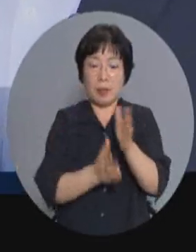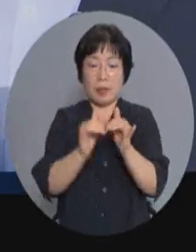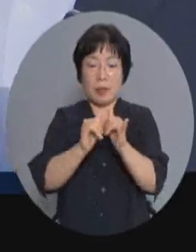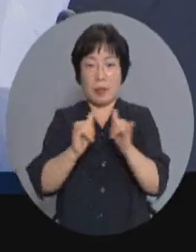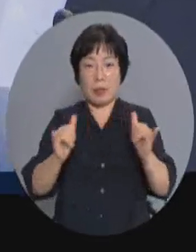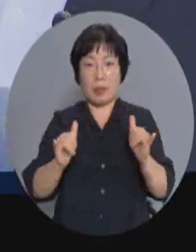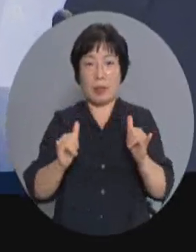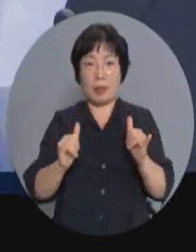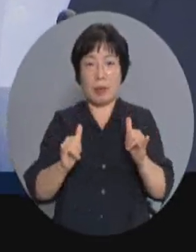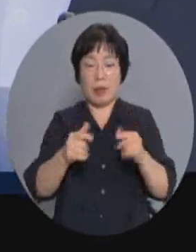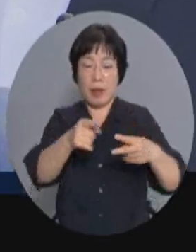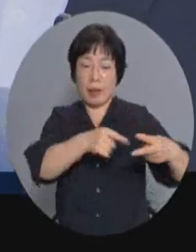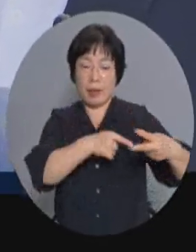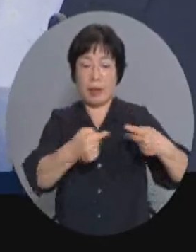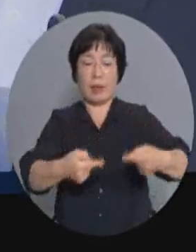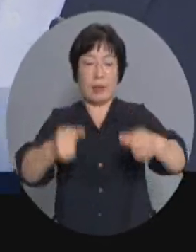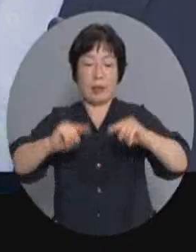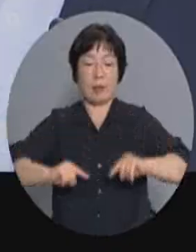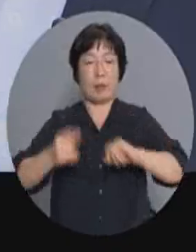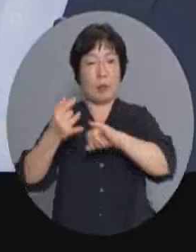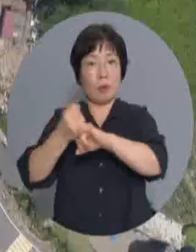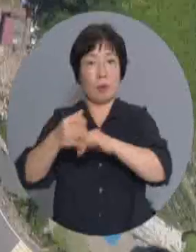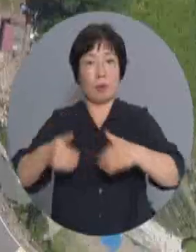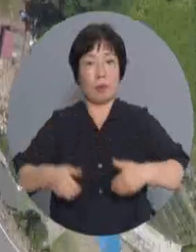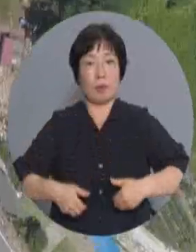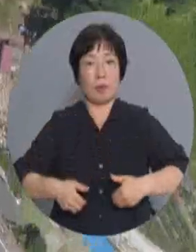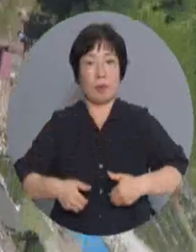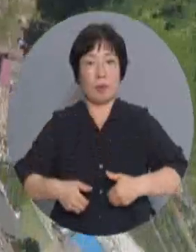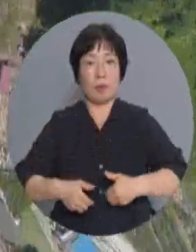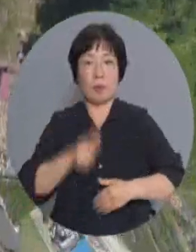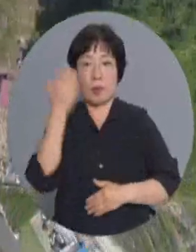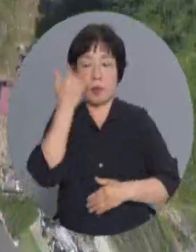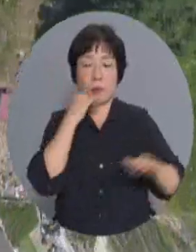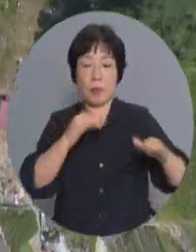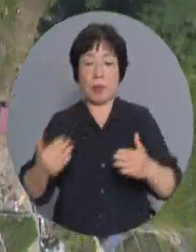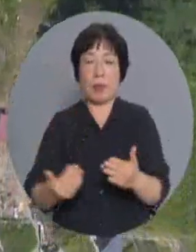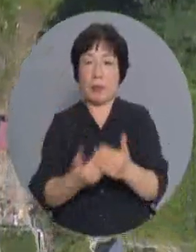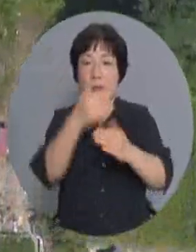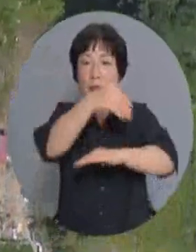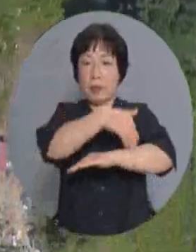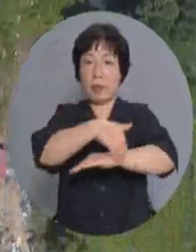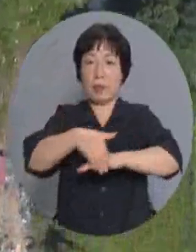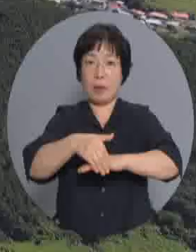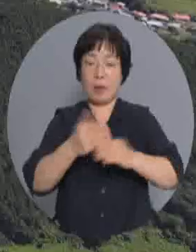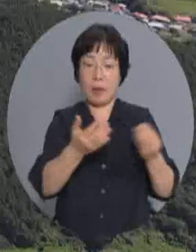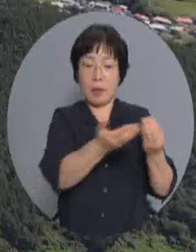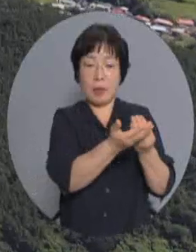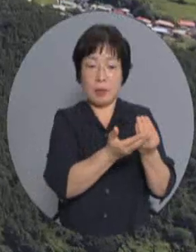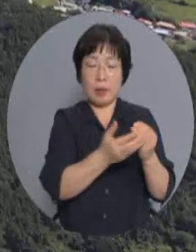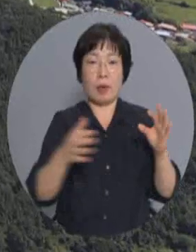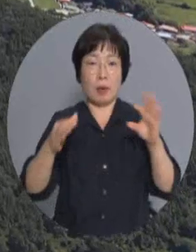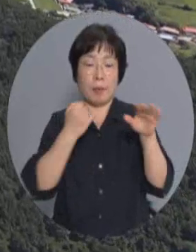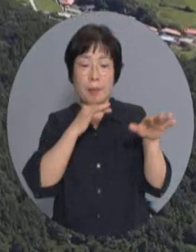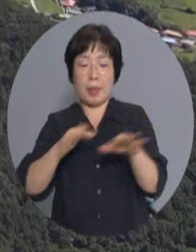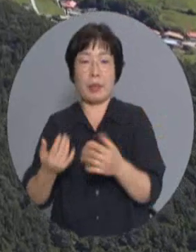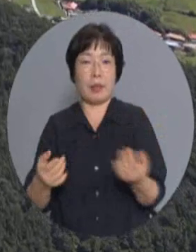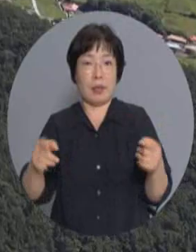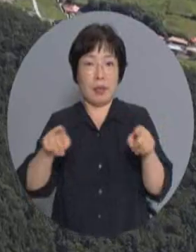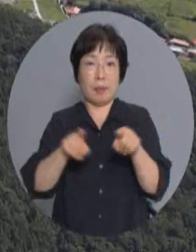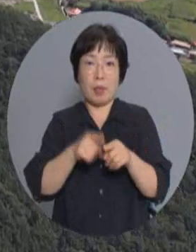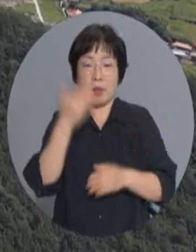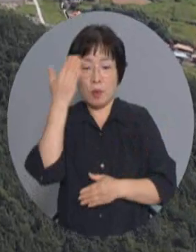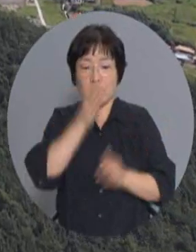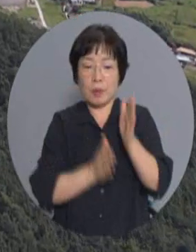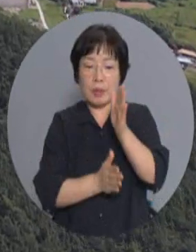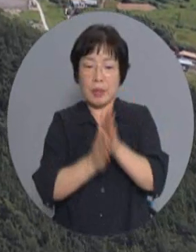시민들의 이해와 참여가 꼭 필요합니다. 여수만 르네상스 구상이 섬과 바다, 연안이 공존하는